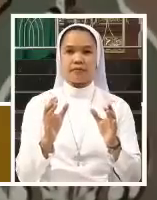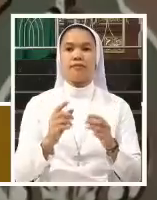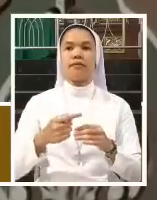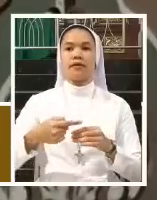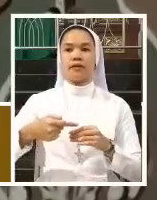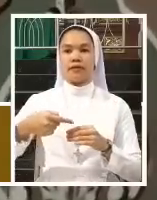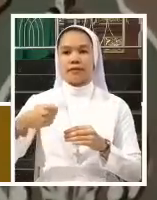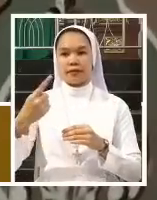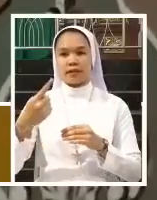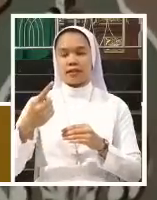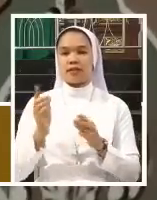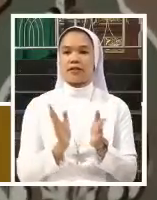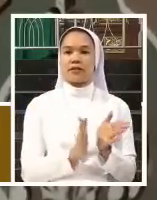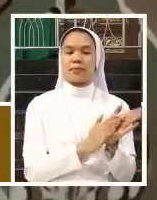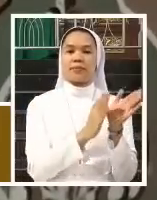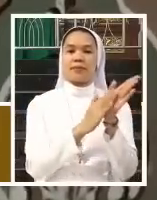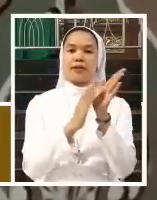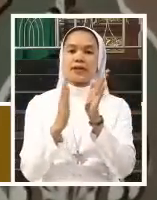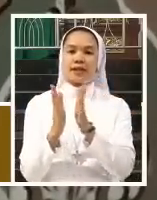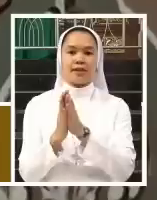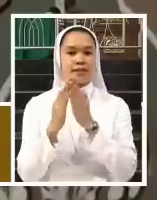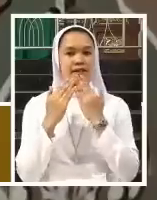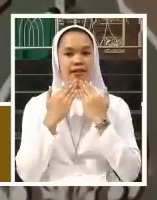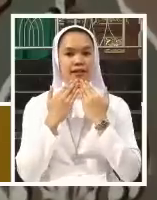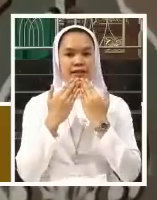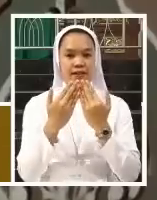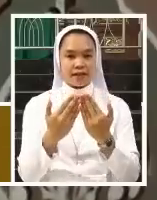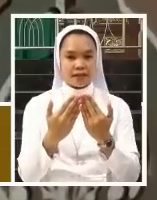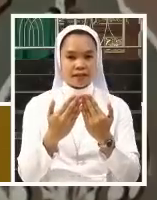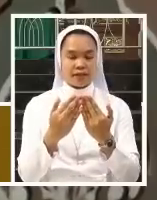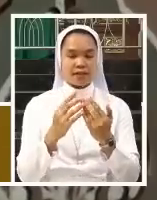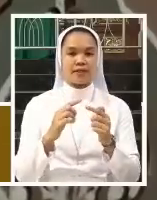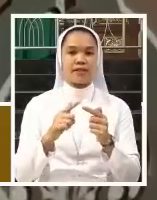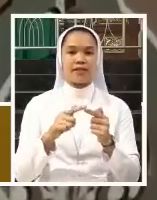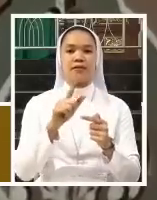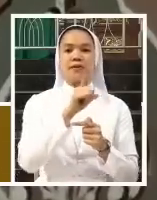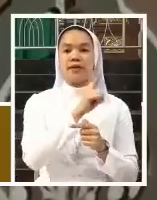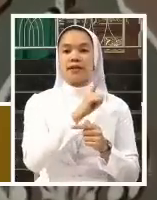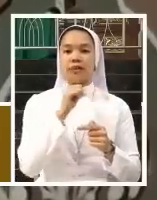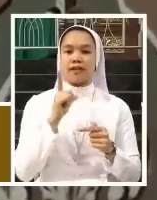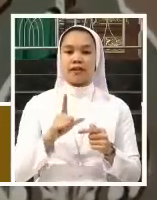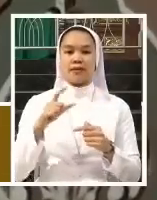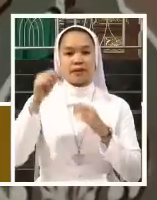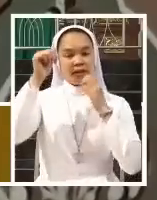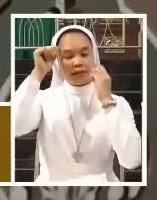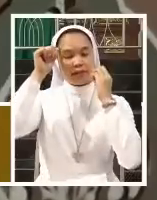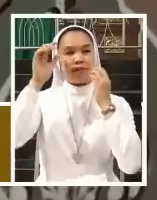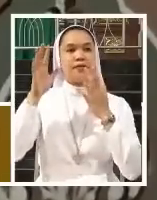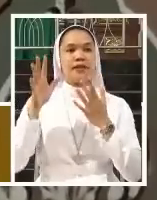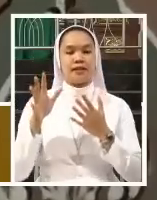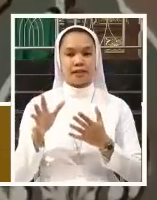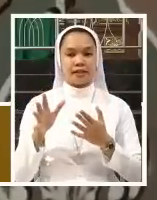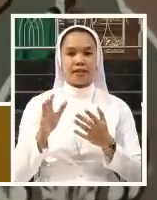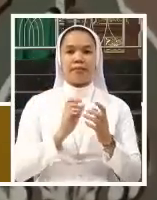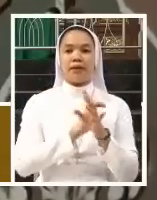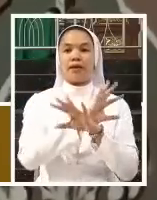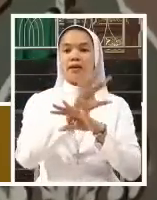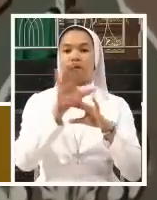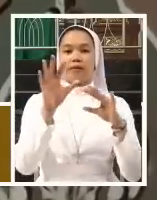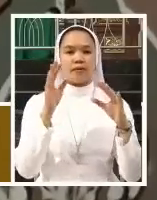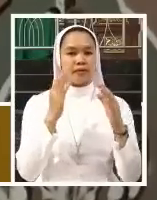nag-eenot sa pag-umaw pasasalamat niya to sa kagurang ng Ama. Kitang gabos,